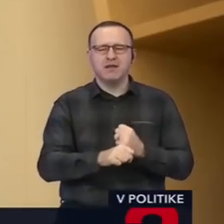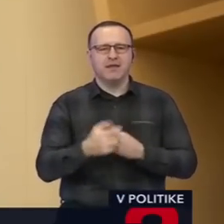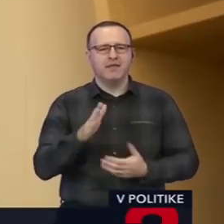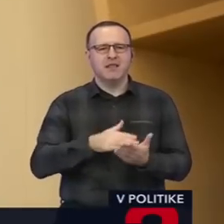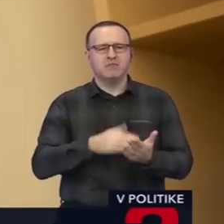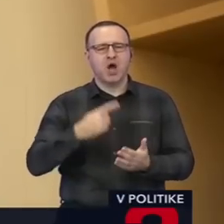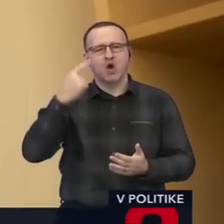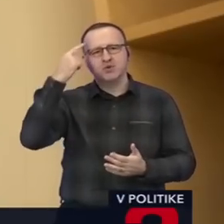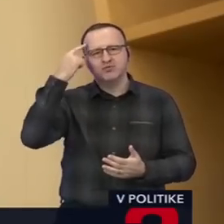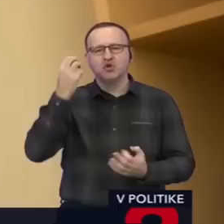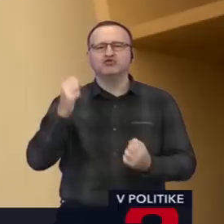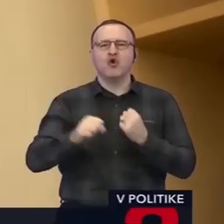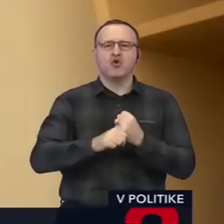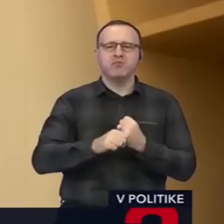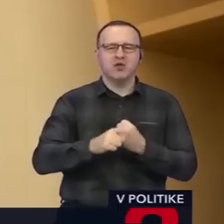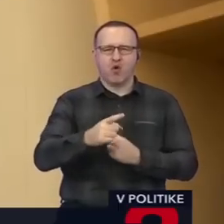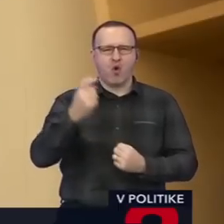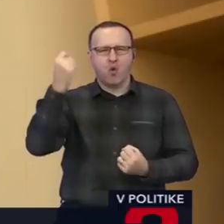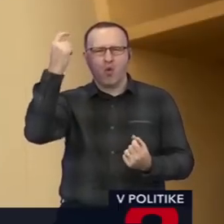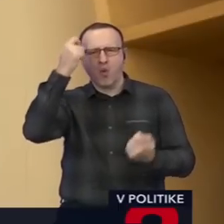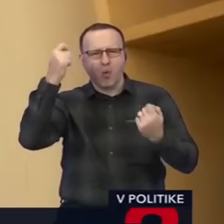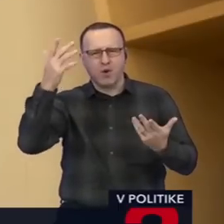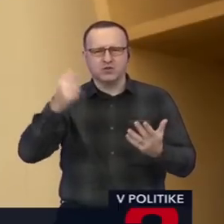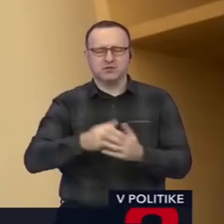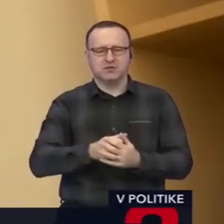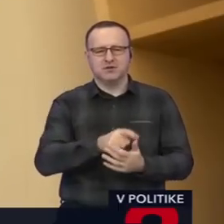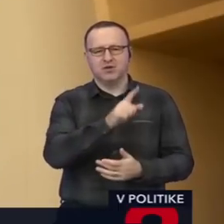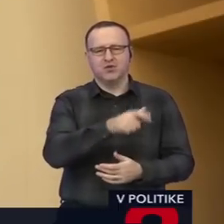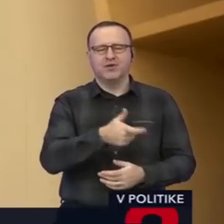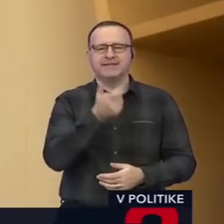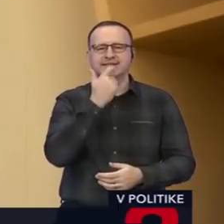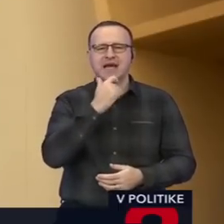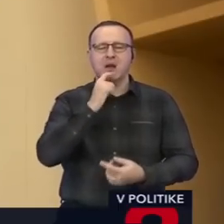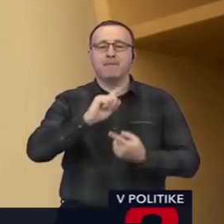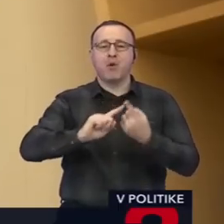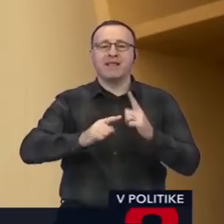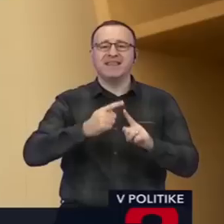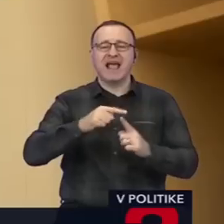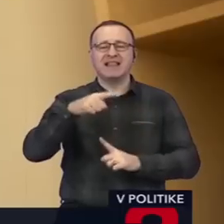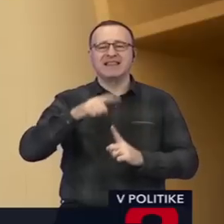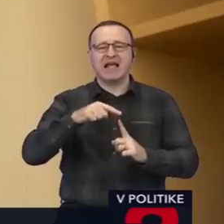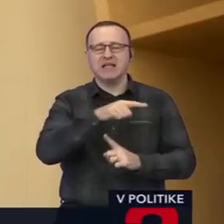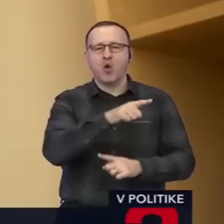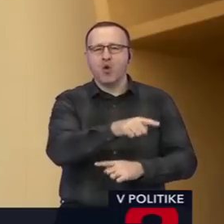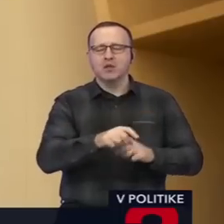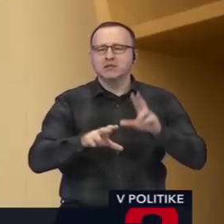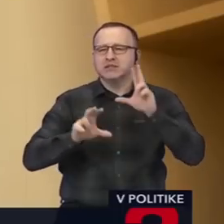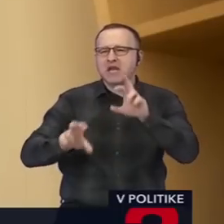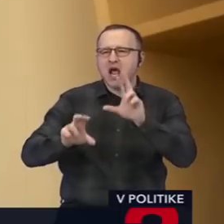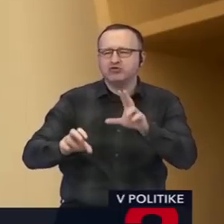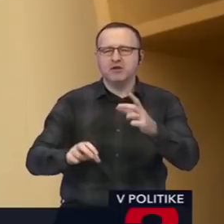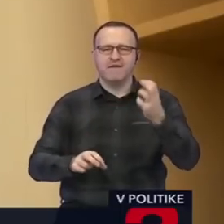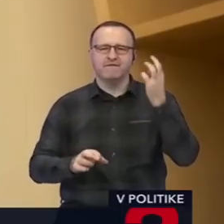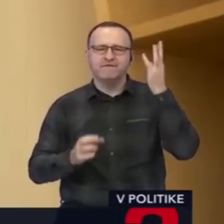to nezmysel. Ono tu dáva úplne jasný zmysel. Je to stará overená politická taktika. Ten chlap straší,